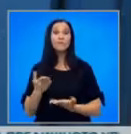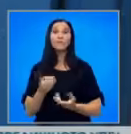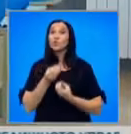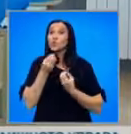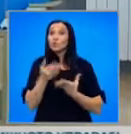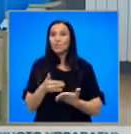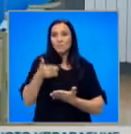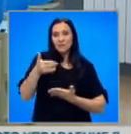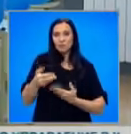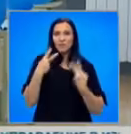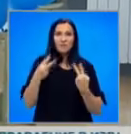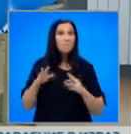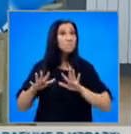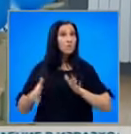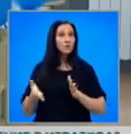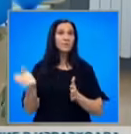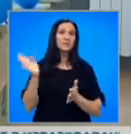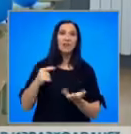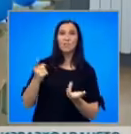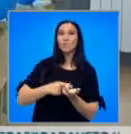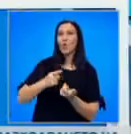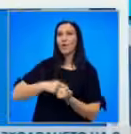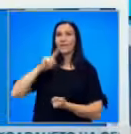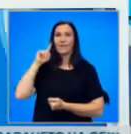предстои да видим, може би, след броени дни.